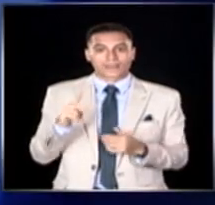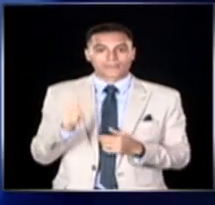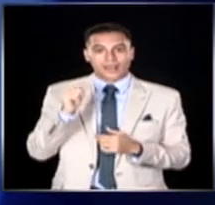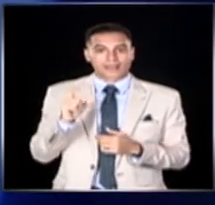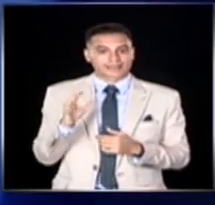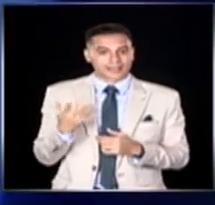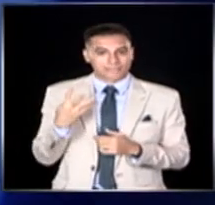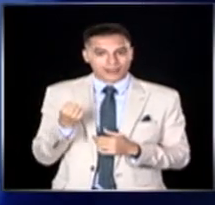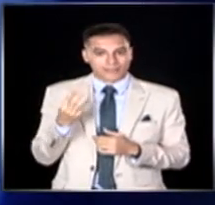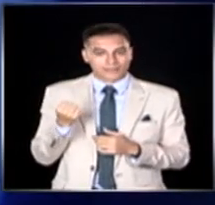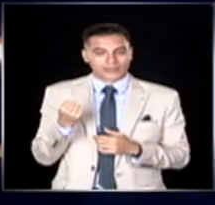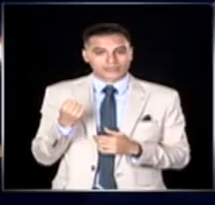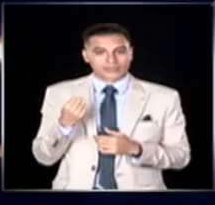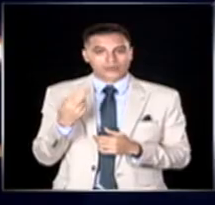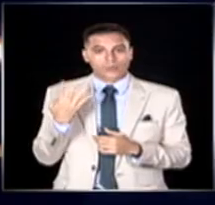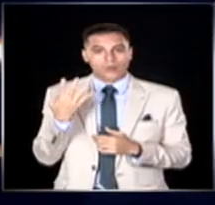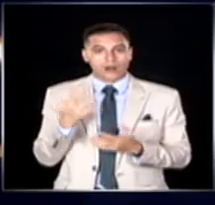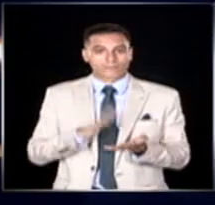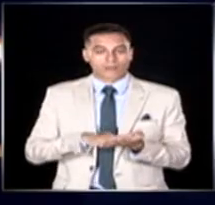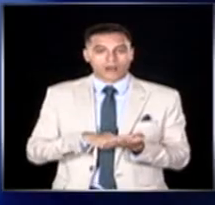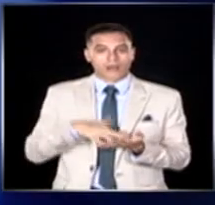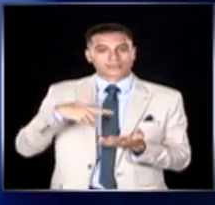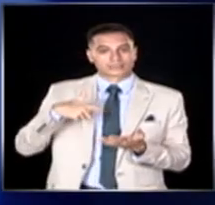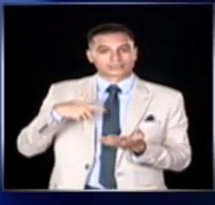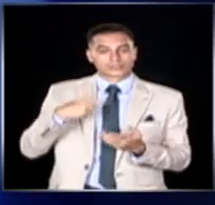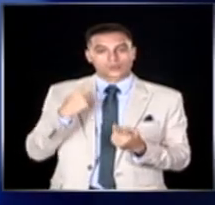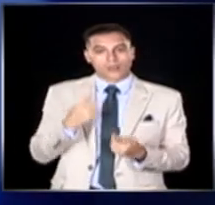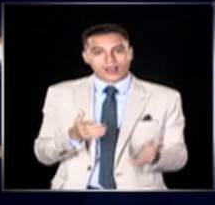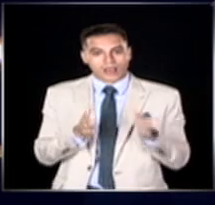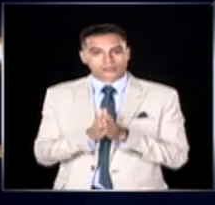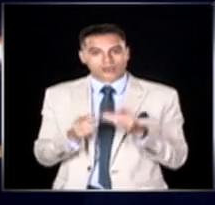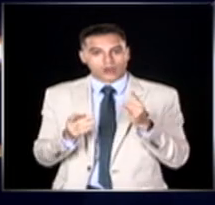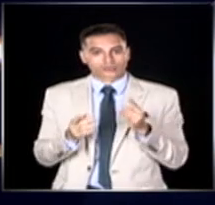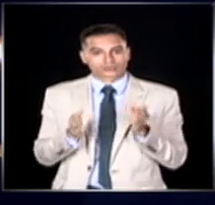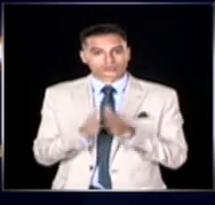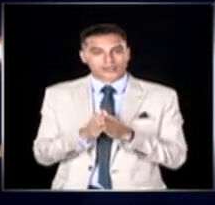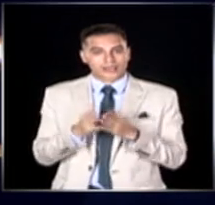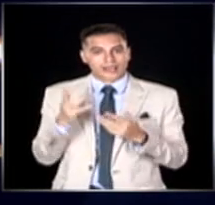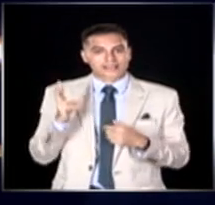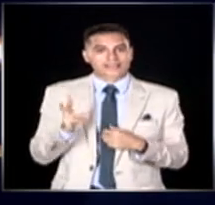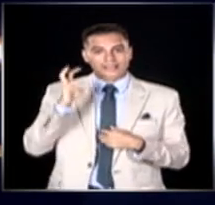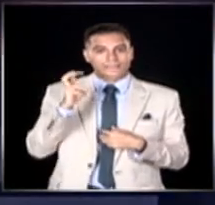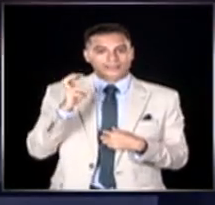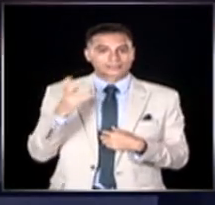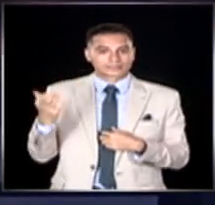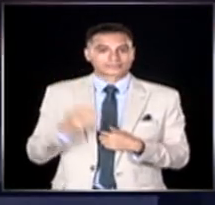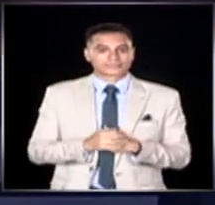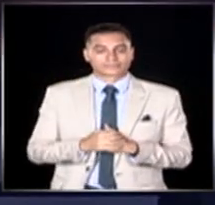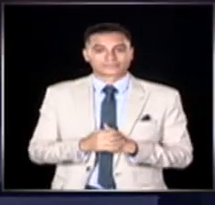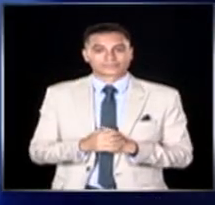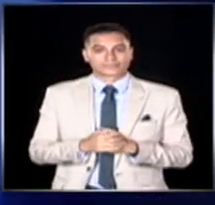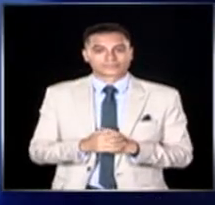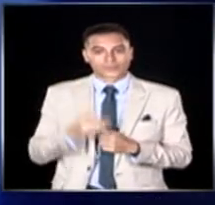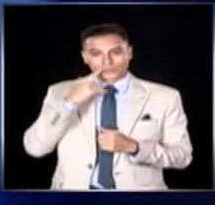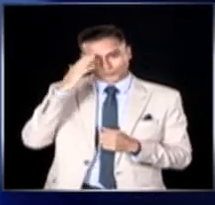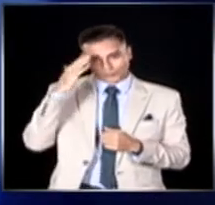كام؟ 40. كم إجابة صح؟ 4. 4 و10 نقط هدية. قلتي لمحمد أمجد